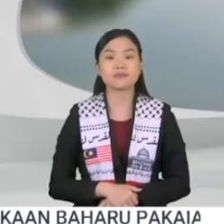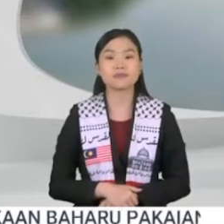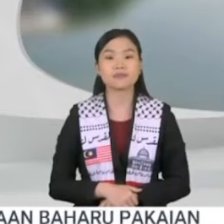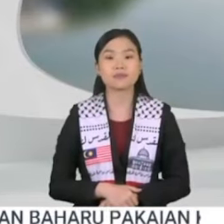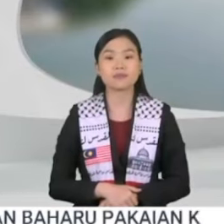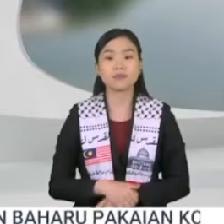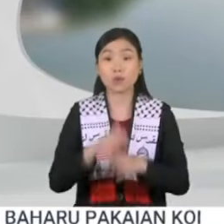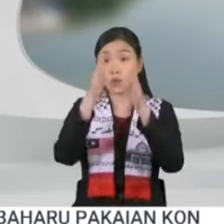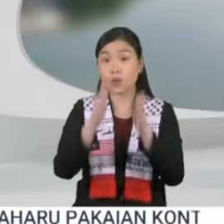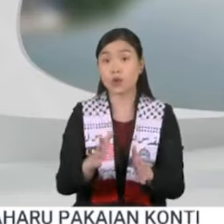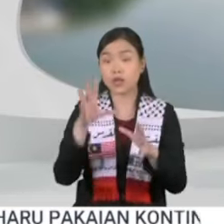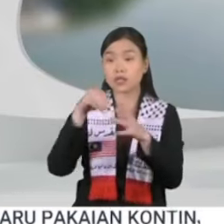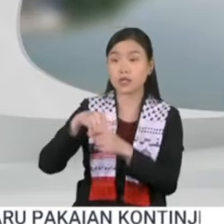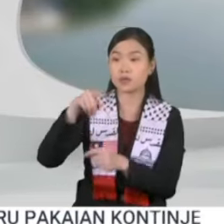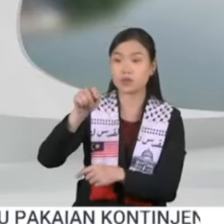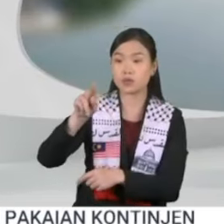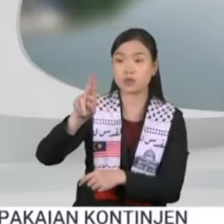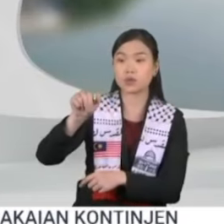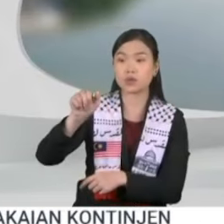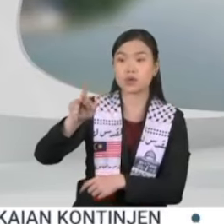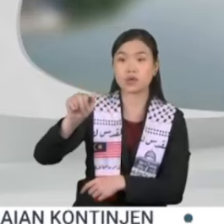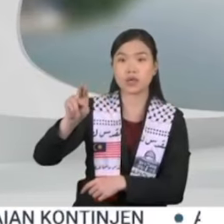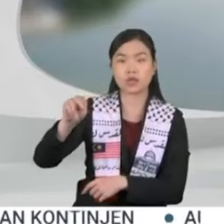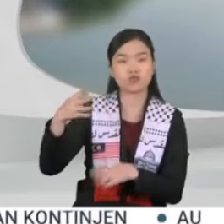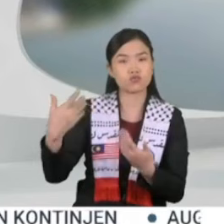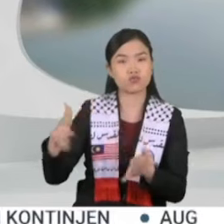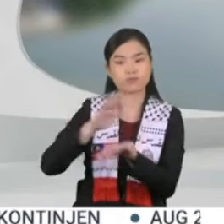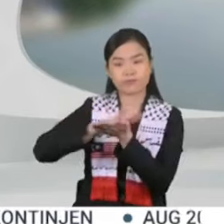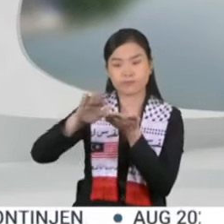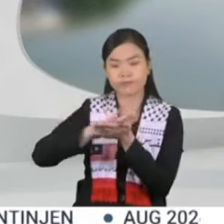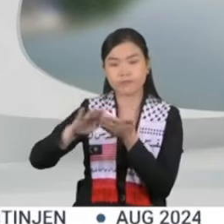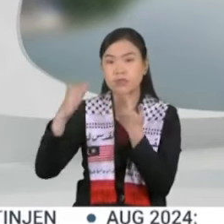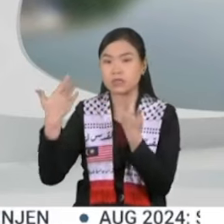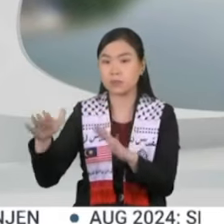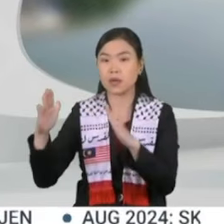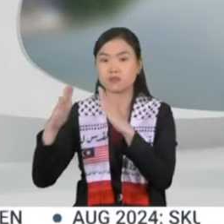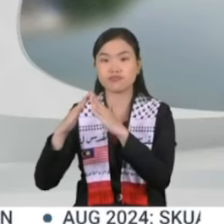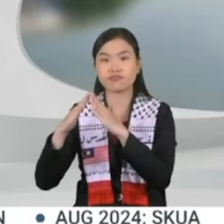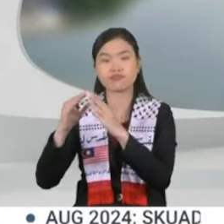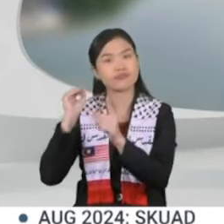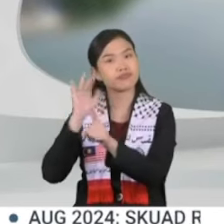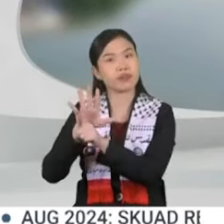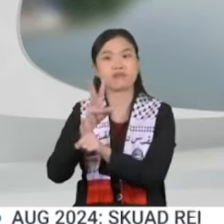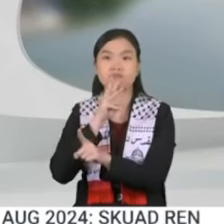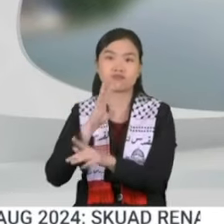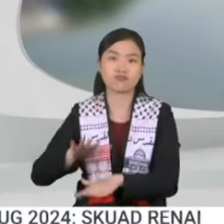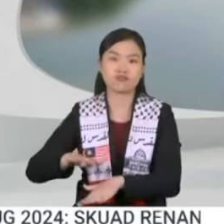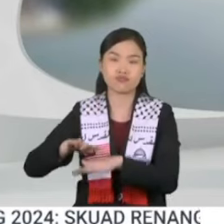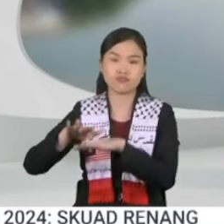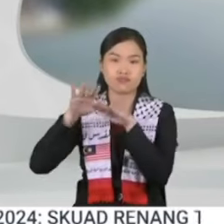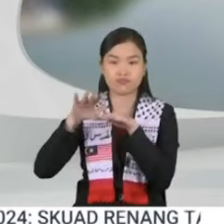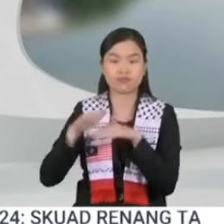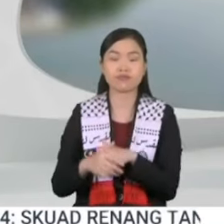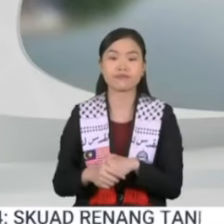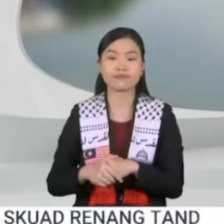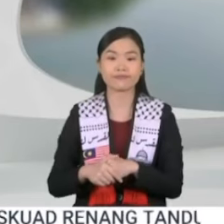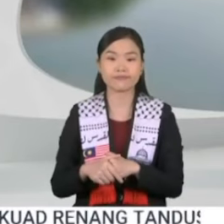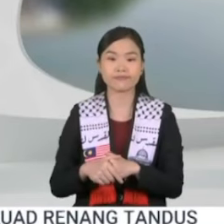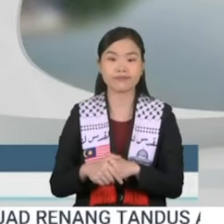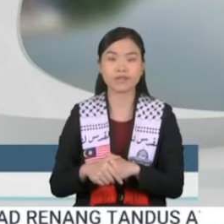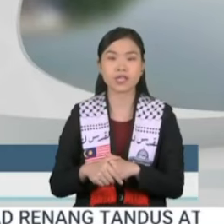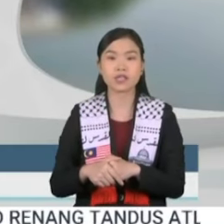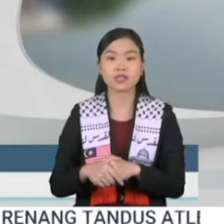Sementara itu, penduduk di Tuaran giat membuat kerja-kerja pembersihan selepas kediaman mereka dilanda banjir Ahad lalu. Dalam masa sama, mereka